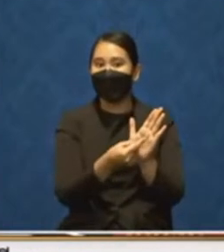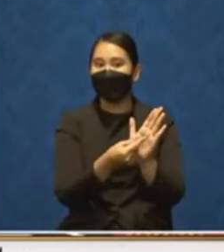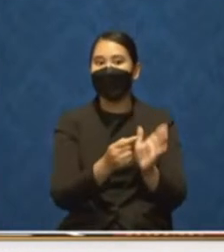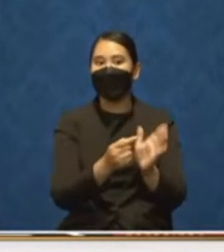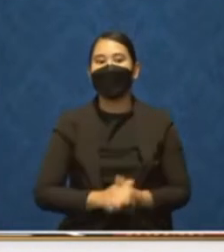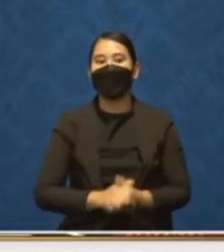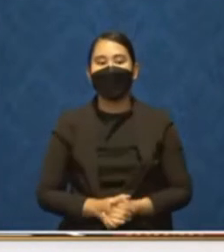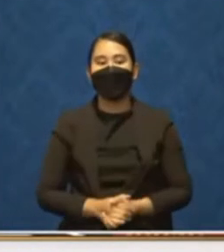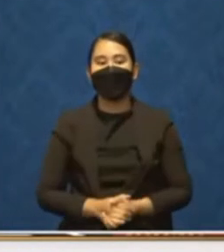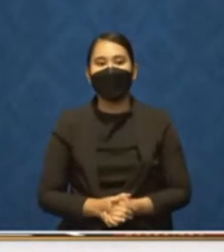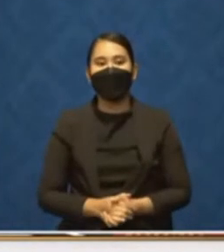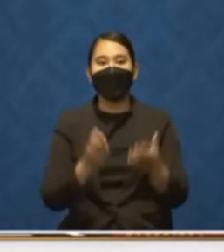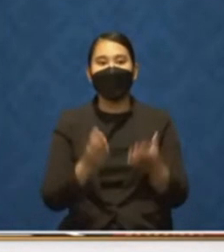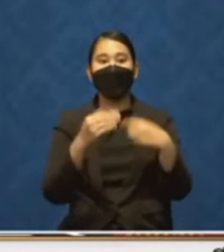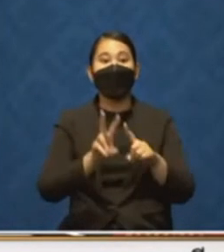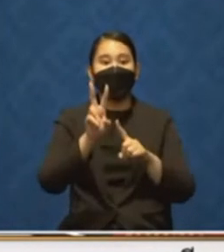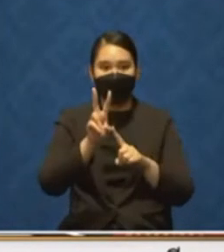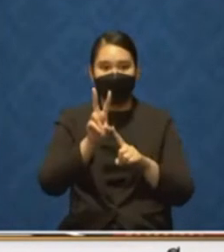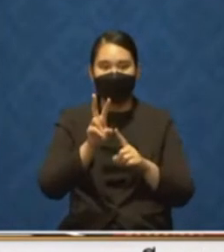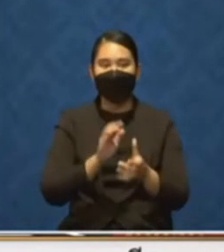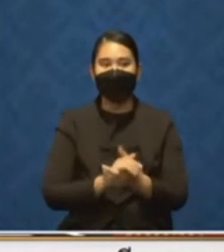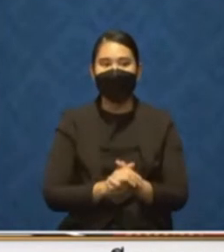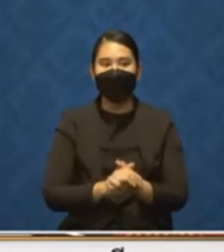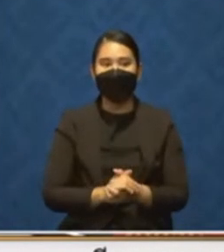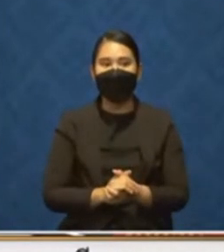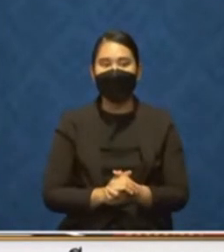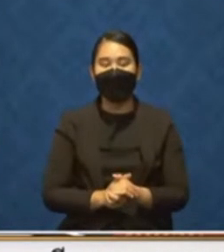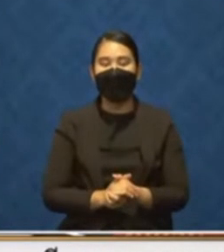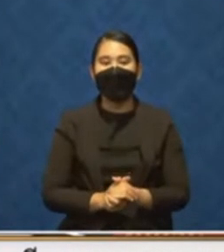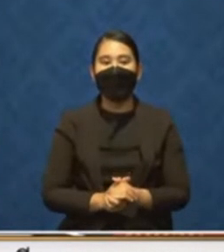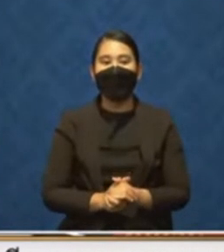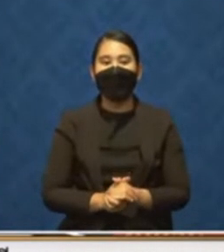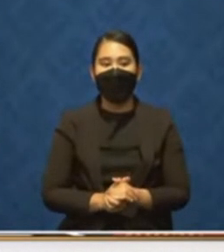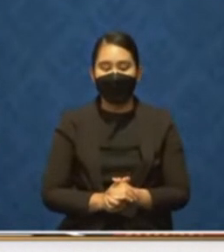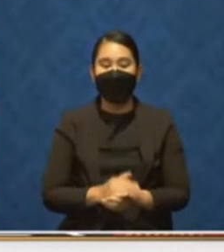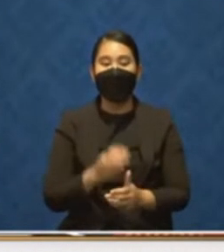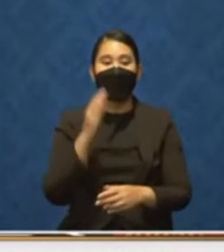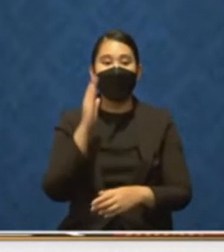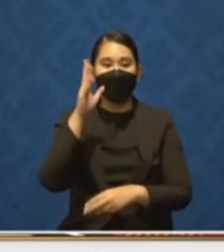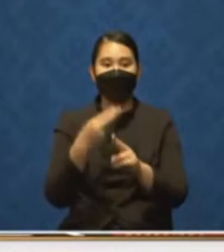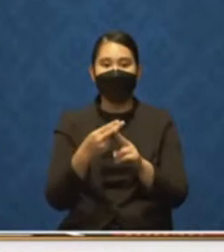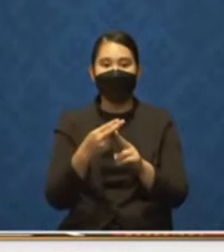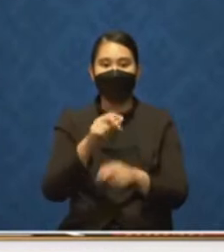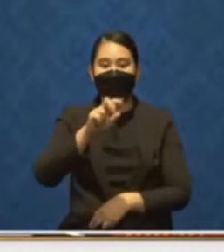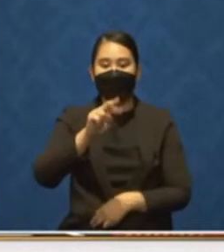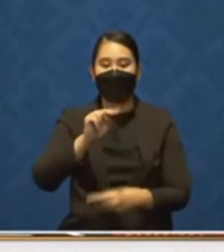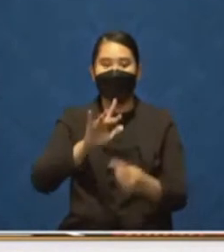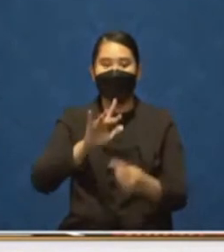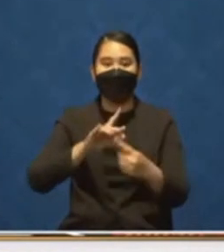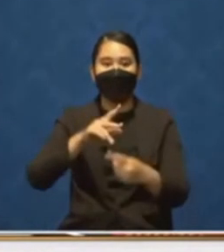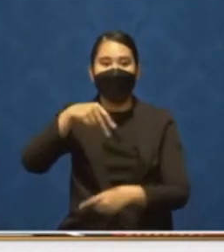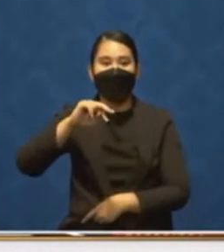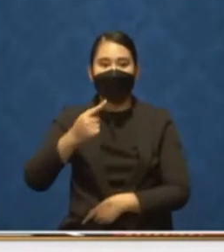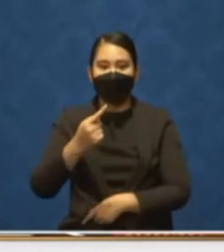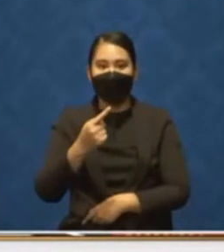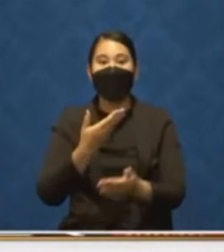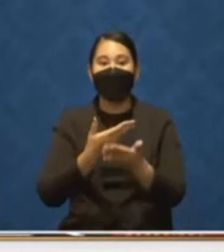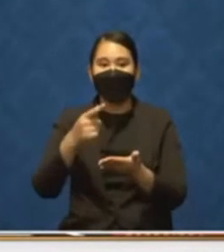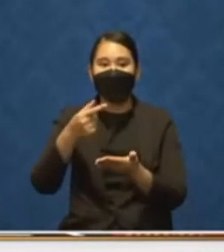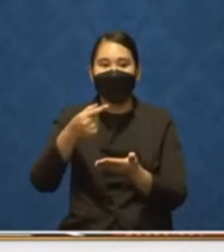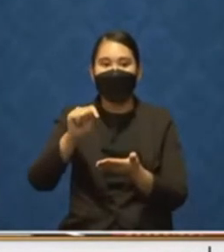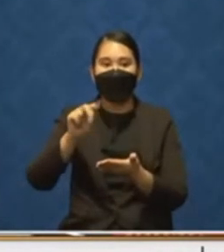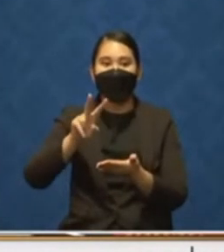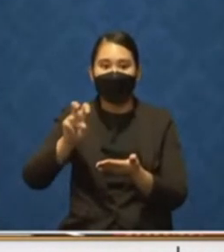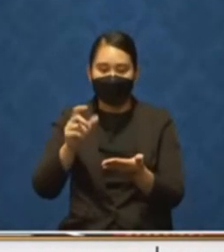อันที่สองคือลายเซ็นของพระเอกอนุพงษ์เผ่าจินดาในการซื้อจีที 200ชัดเจนกัน